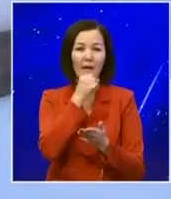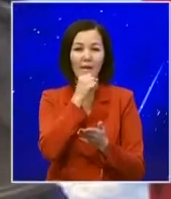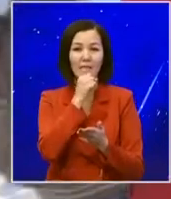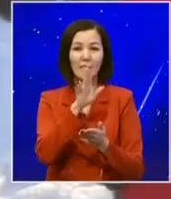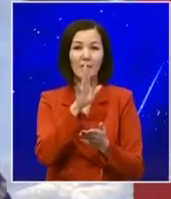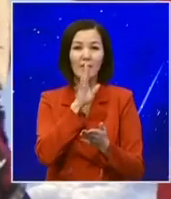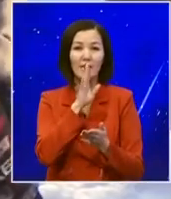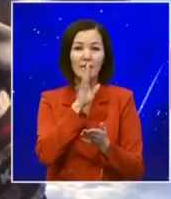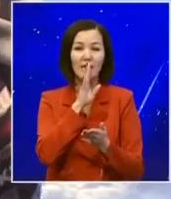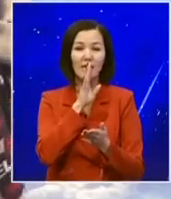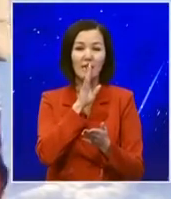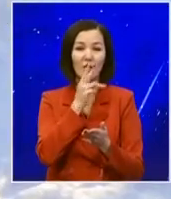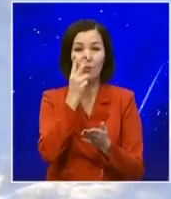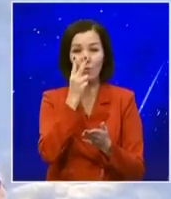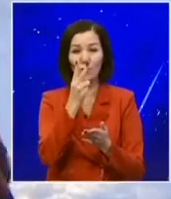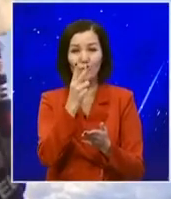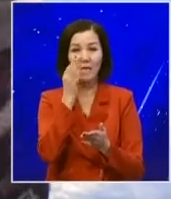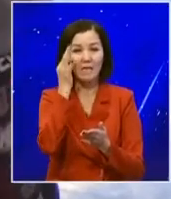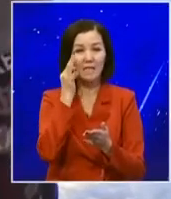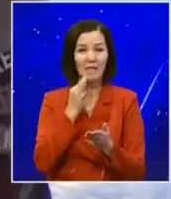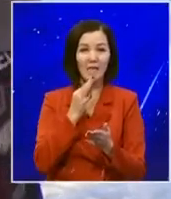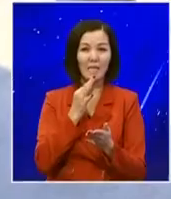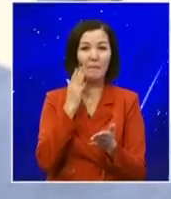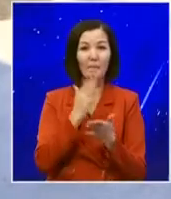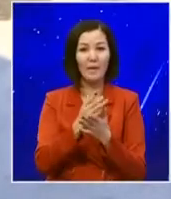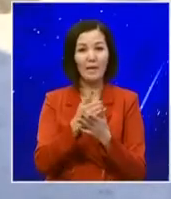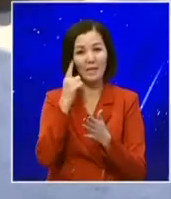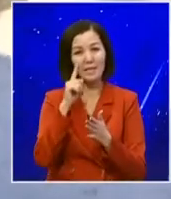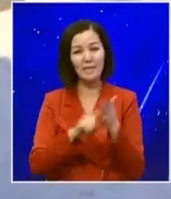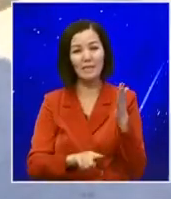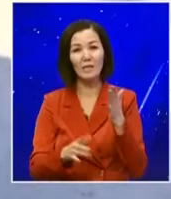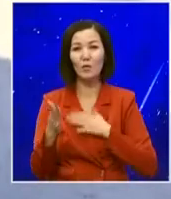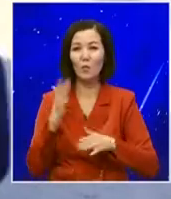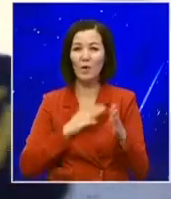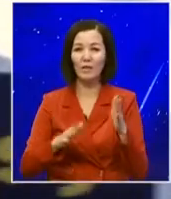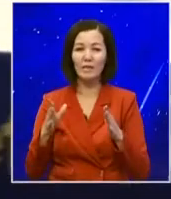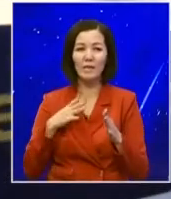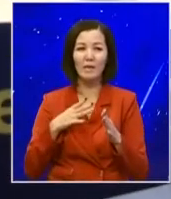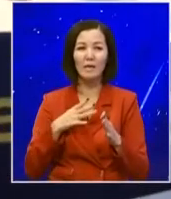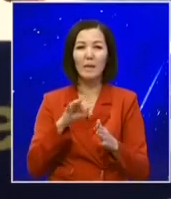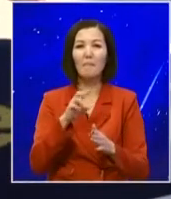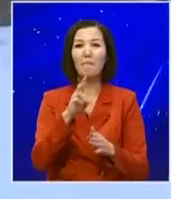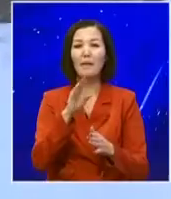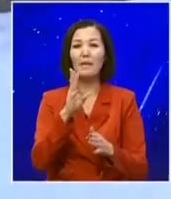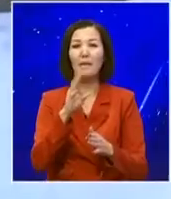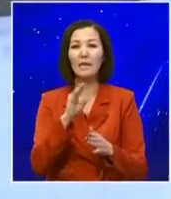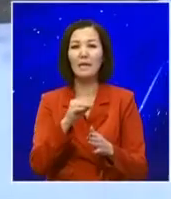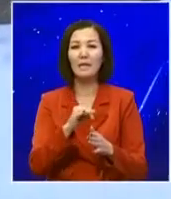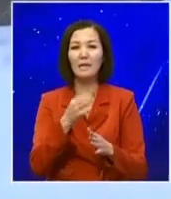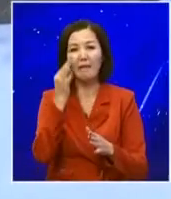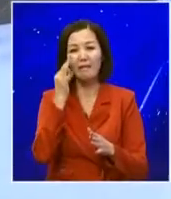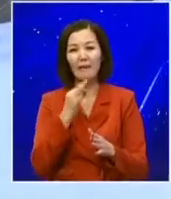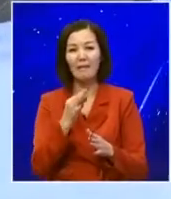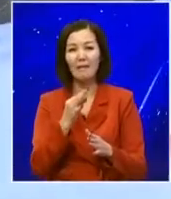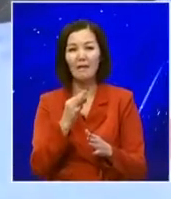тәтті сыйлықтары болатынын жақсы біледі. Алайда құтқарушылар басқа үйге кіруді жоспарлап еді. Маликаның қуанышы мен тәтті қылығы